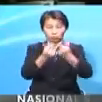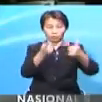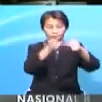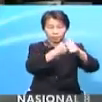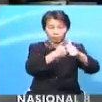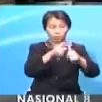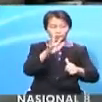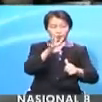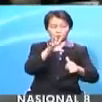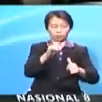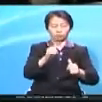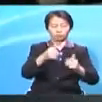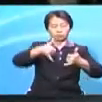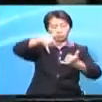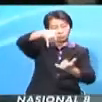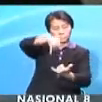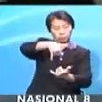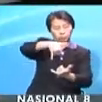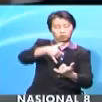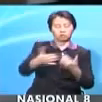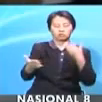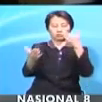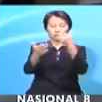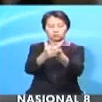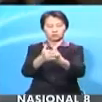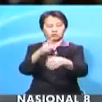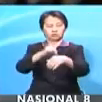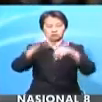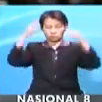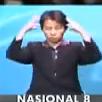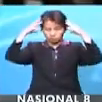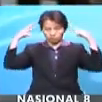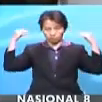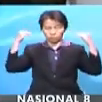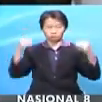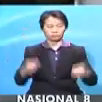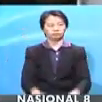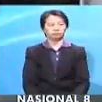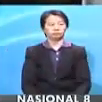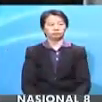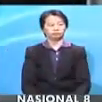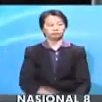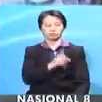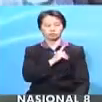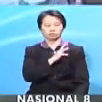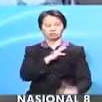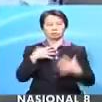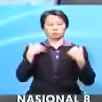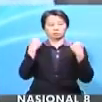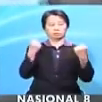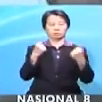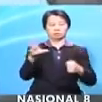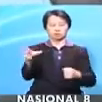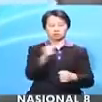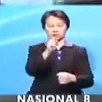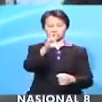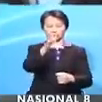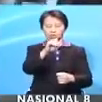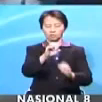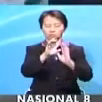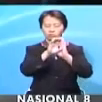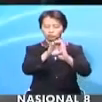40 keranda yang membawa mayat mangsa tiba di Belanda Kementerian Kesehatan mendapatkan 59